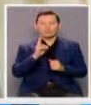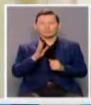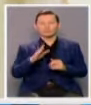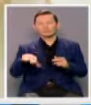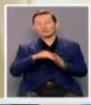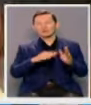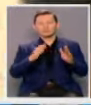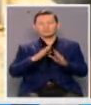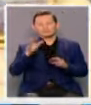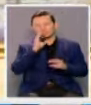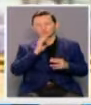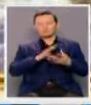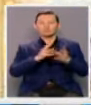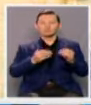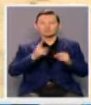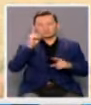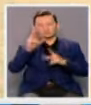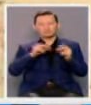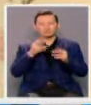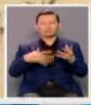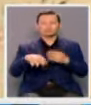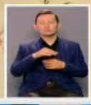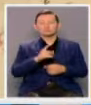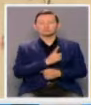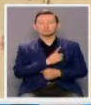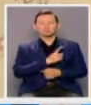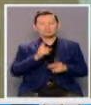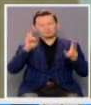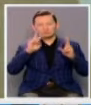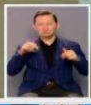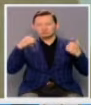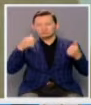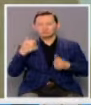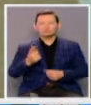аварийном состоянии. И долгожданной мечтой всех жителей остается переезд в новую,